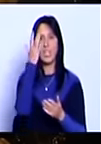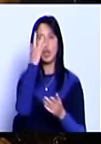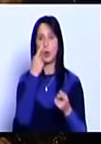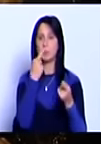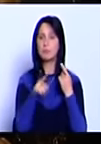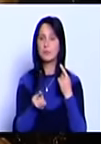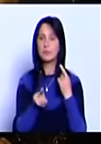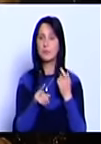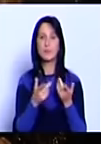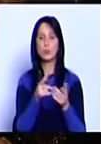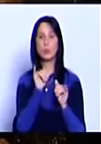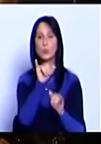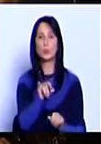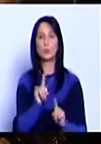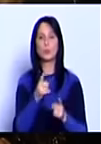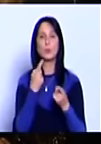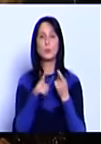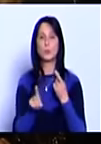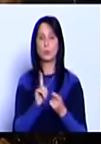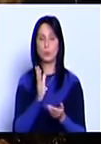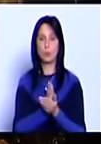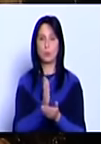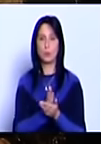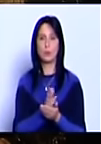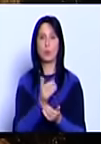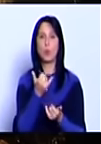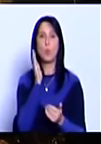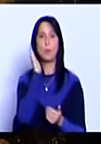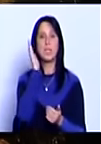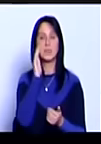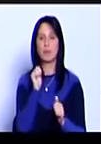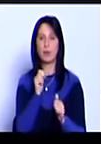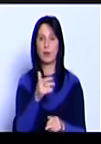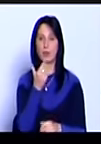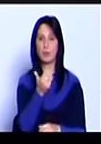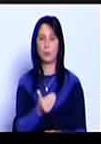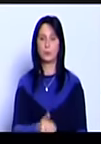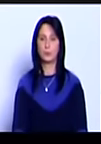ან პლატფორმის თვალსაზრისით და როგორია თქვენი პერსპექტივები?